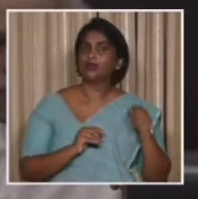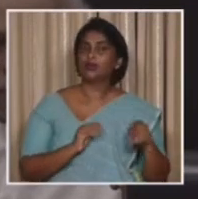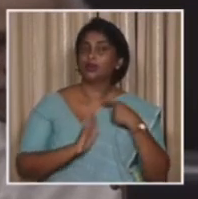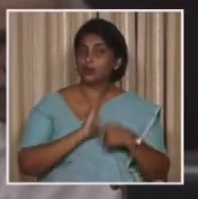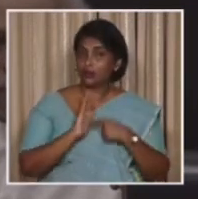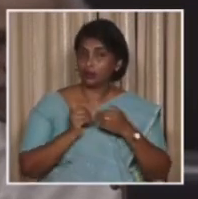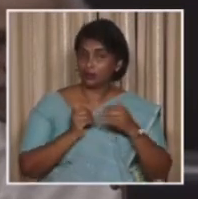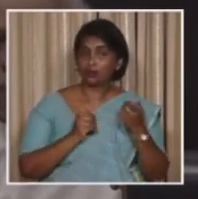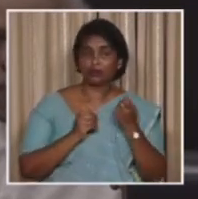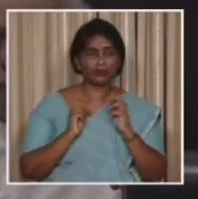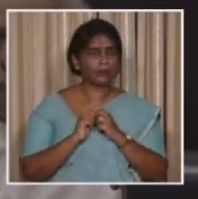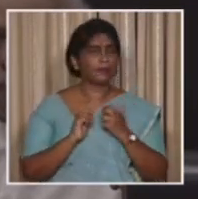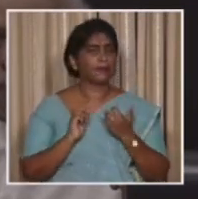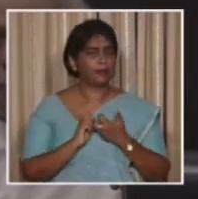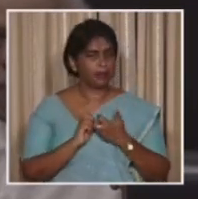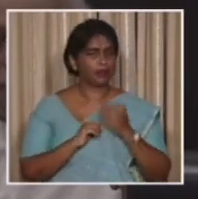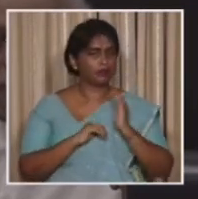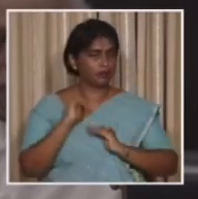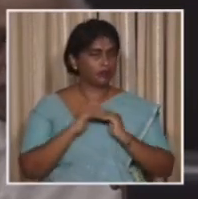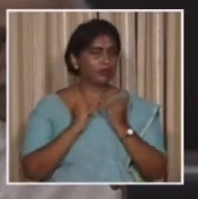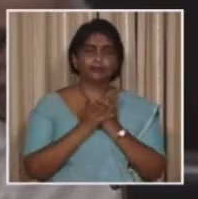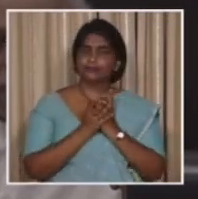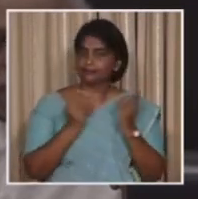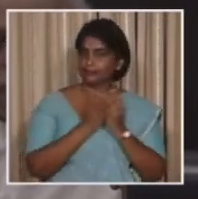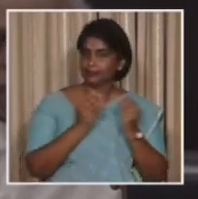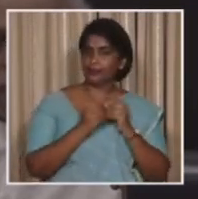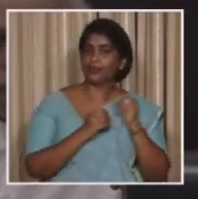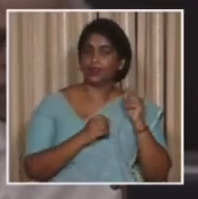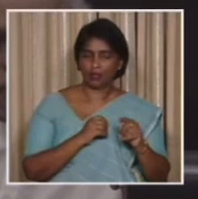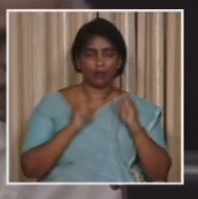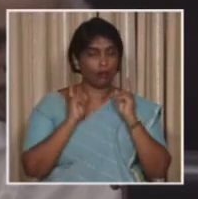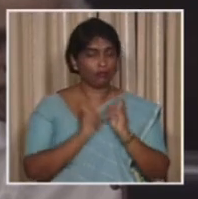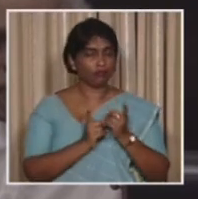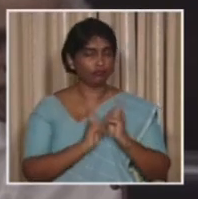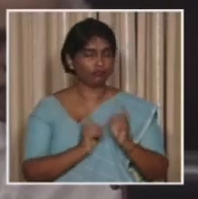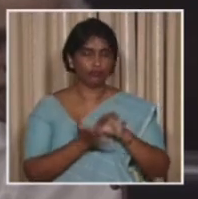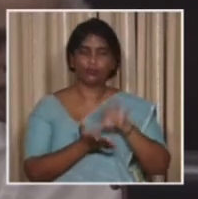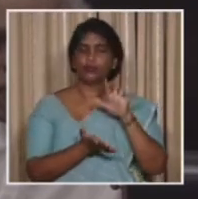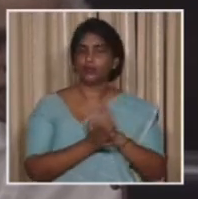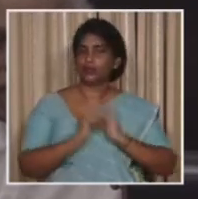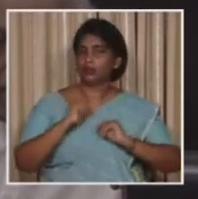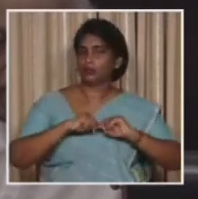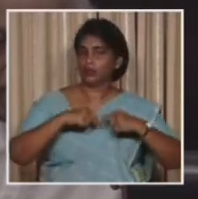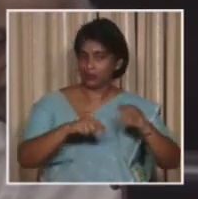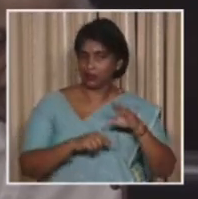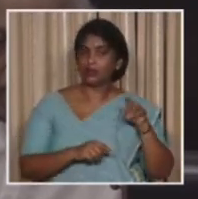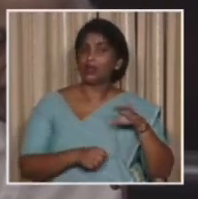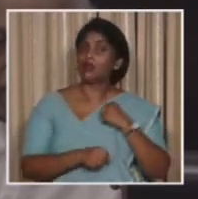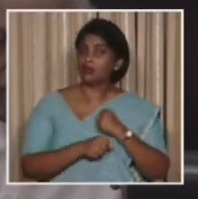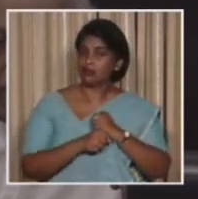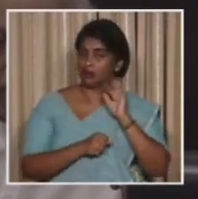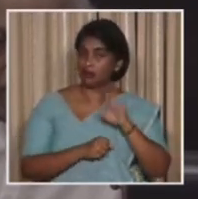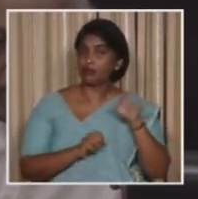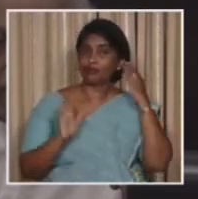රටේ පැවති ආර්ථික ගැටලු ක්‍රමක්‍රමයෙන් විසඳීම පිණිස සායිකරණ වැඩපිළිවෙලකට අවතීර්ණ වුණා. රජය විසින්